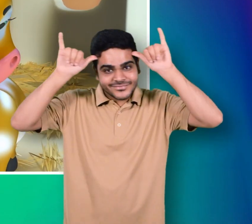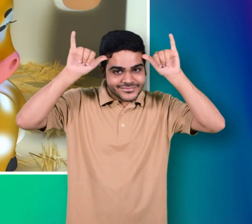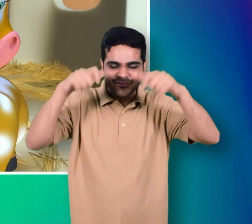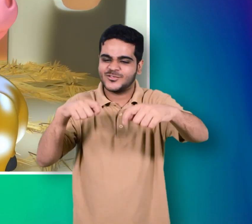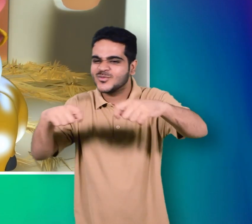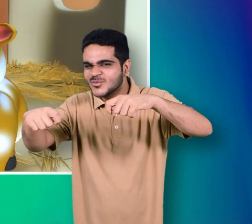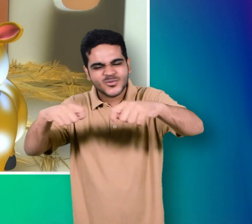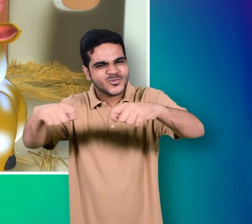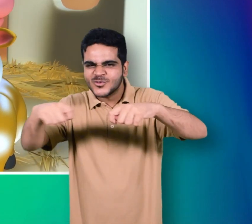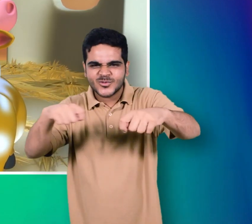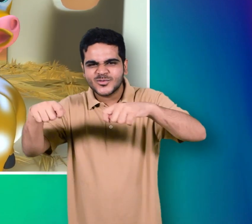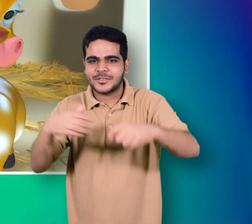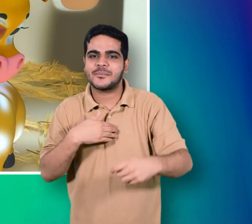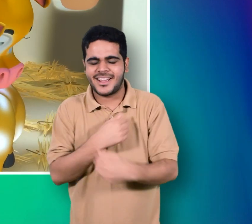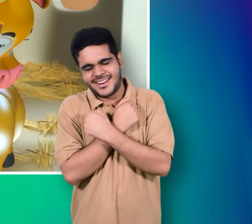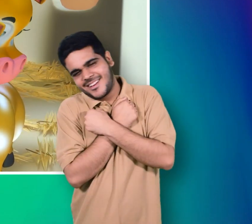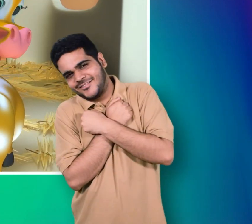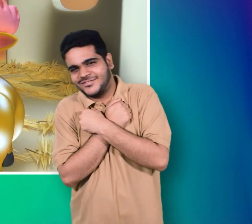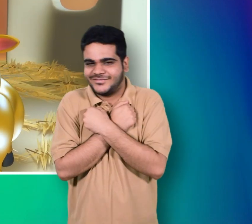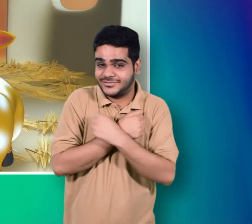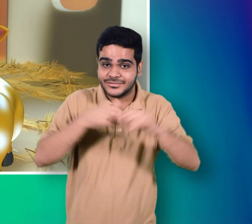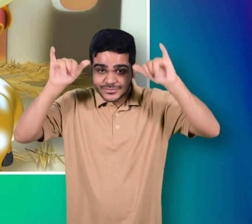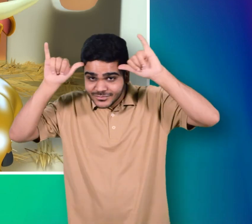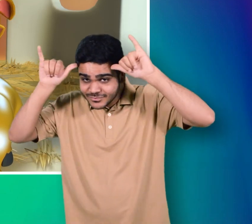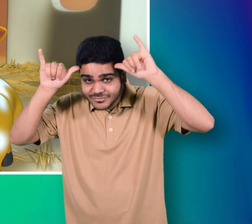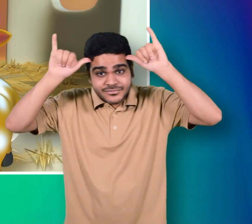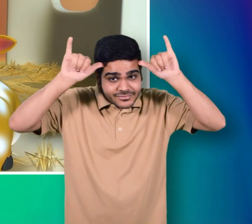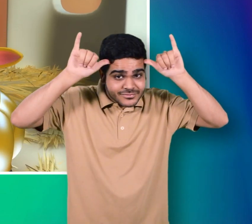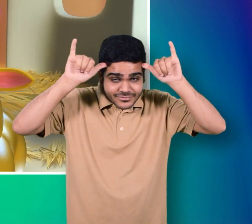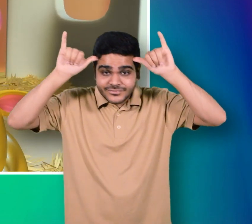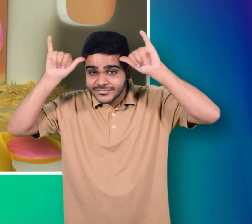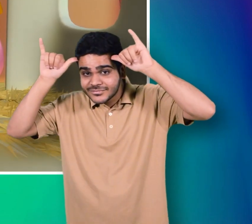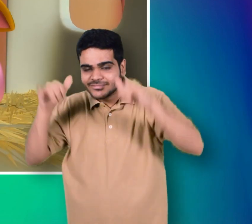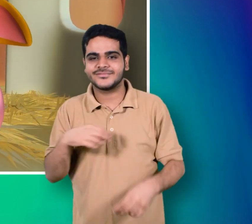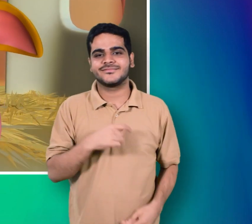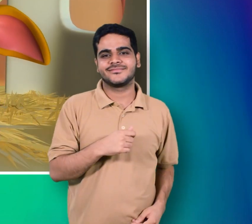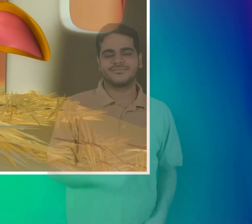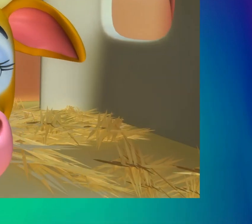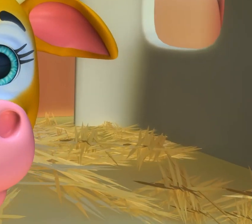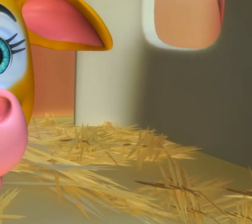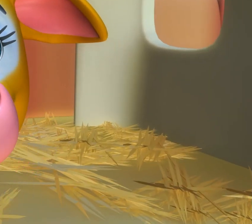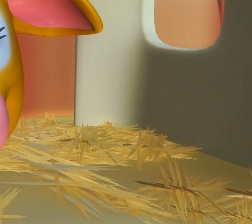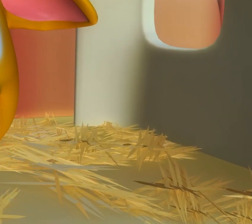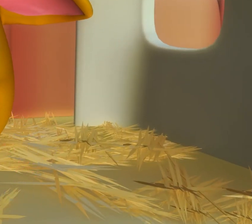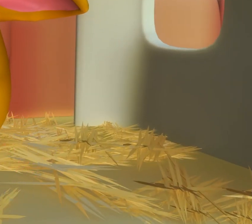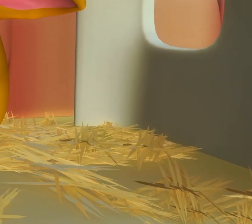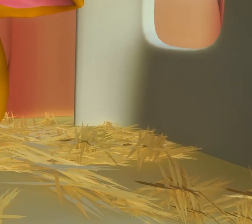गैया, प्यारी प्यारी मेरी गैया।